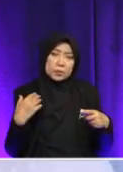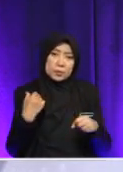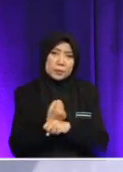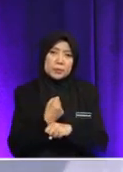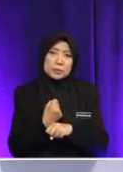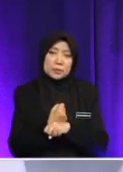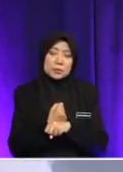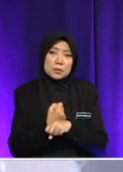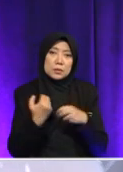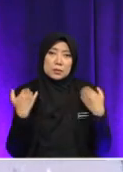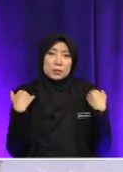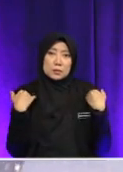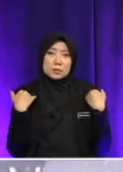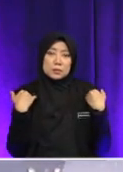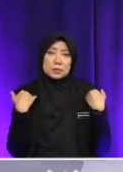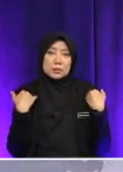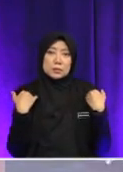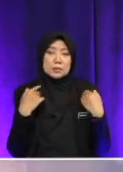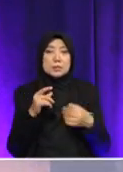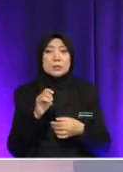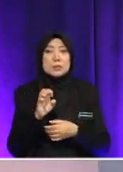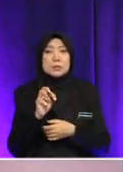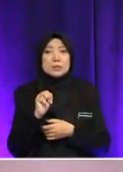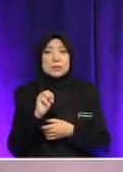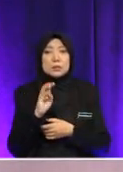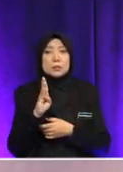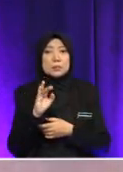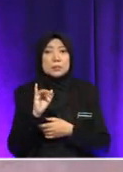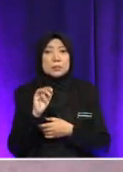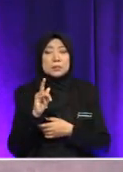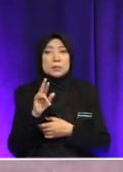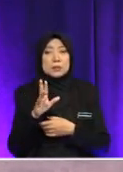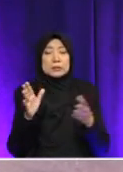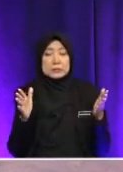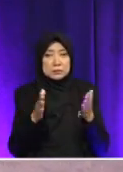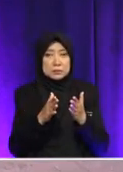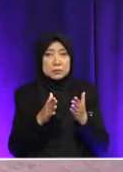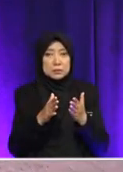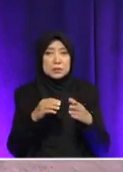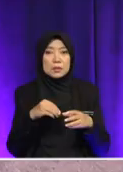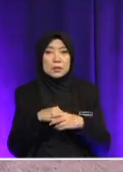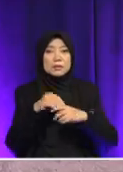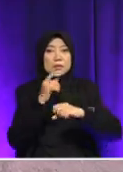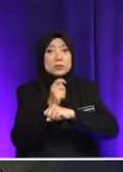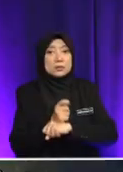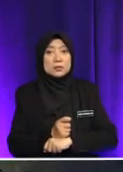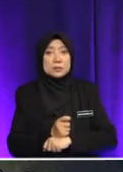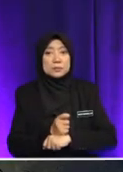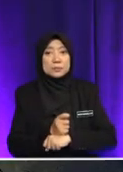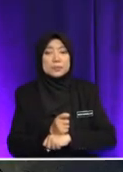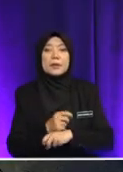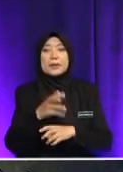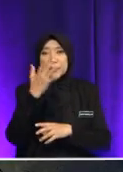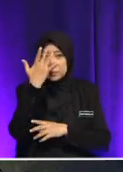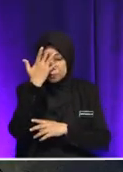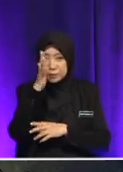bata ada juga tembikar kecil di situ jadi miracker gelas kan dia dalam Keramik tradisional Oke